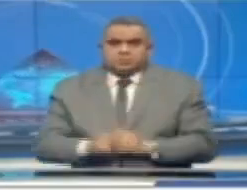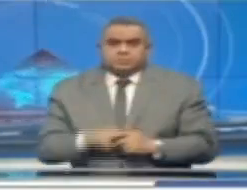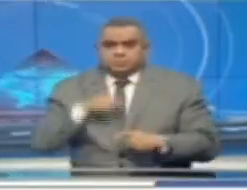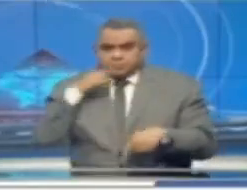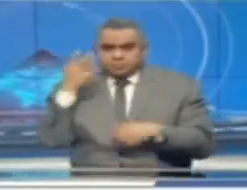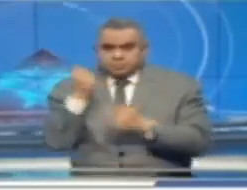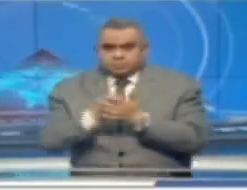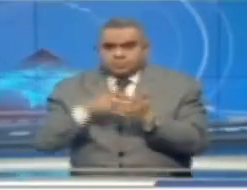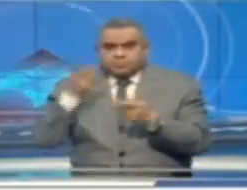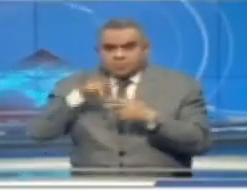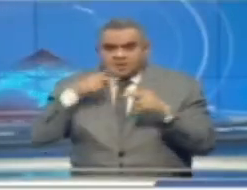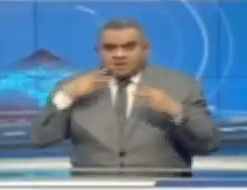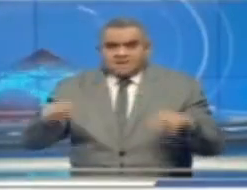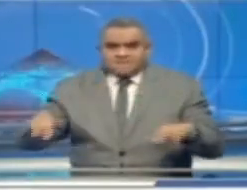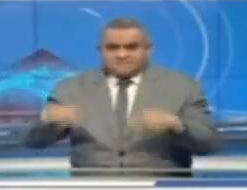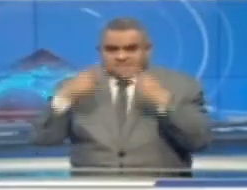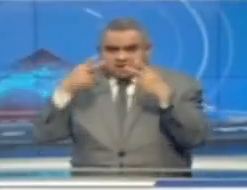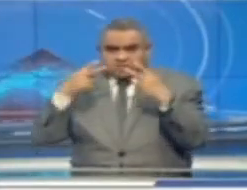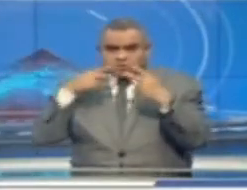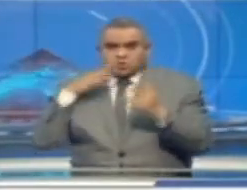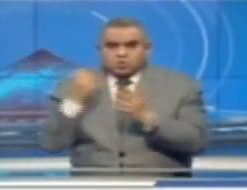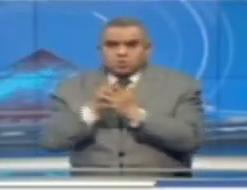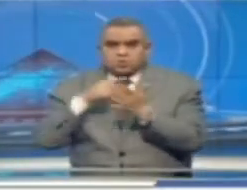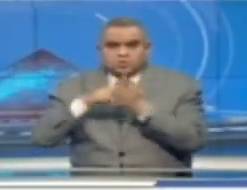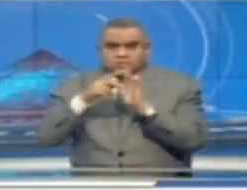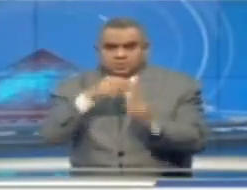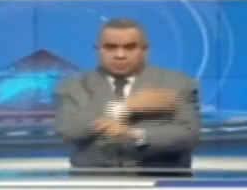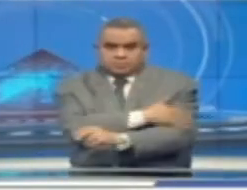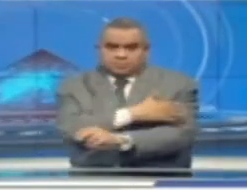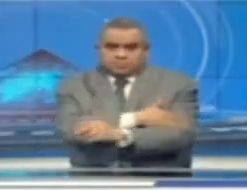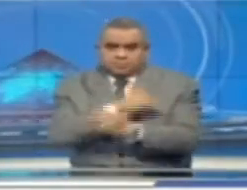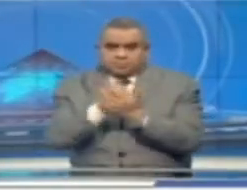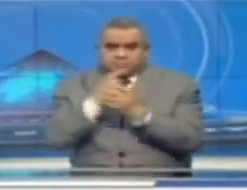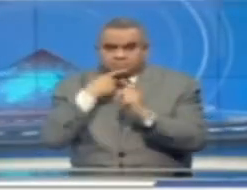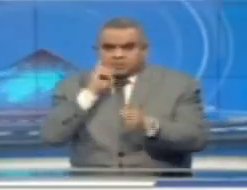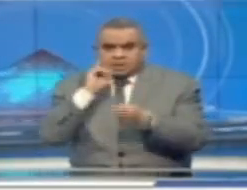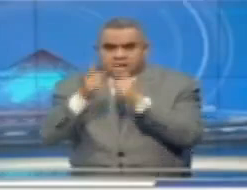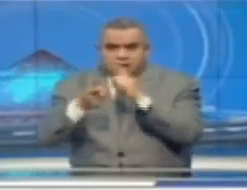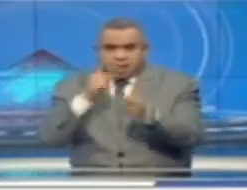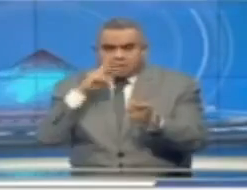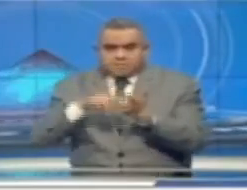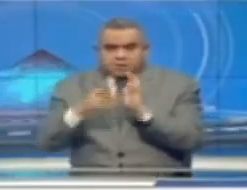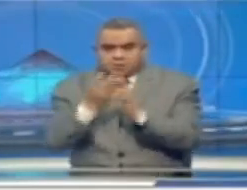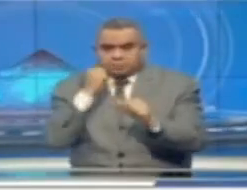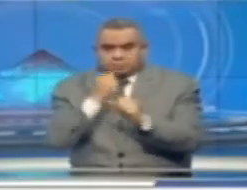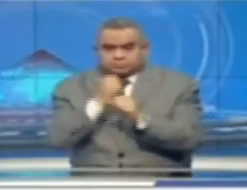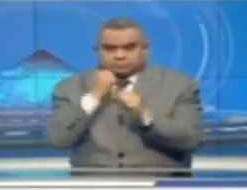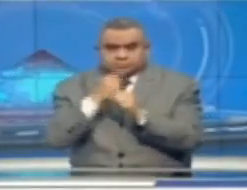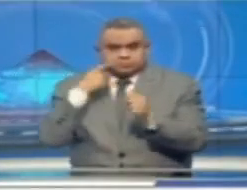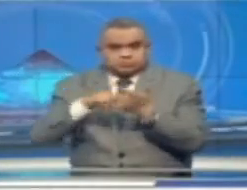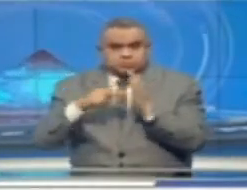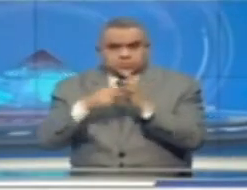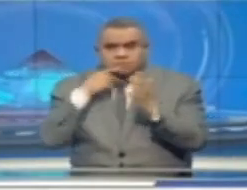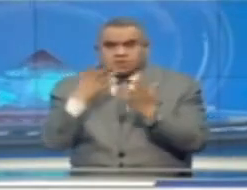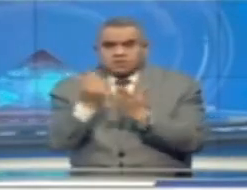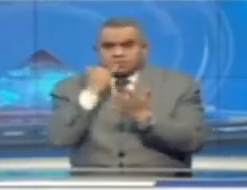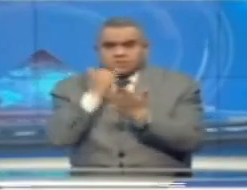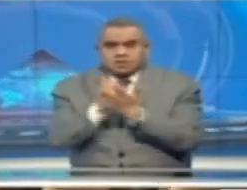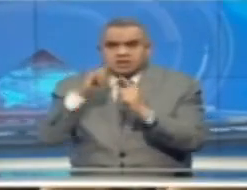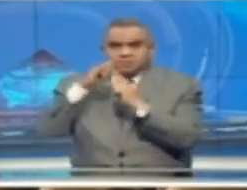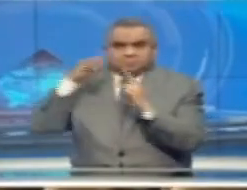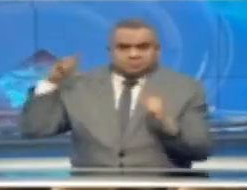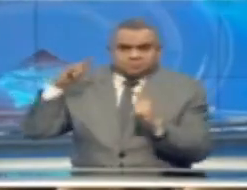وعبر تقنية الفيديو كونفرنس ناقشت العناصر المنفذة سبل التعاون في التخطيط والتنفيذ للعمليات